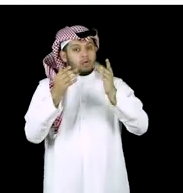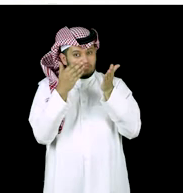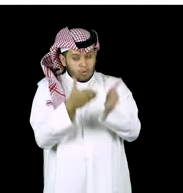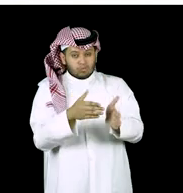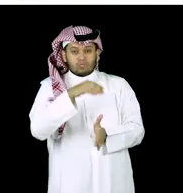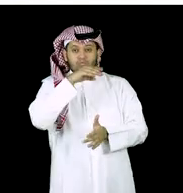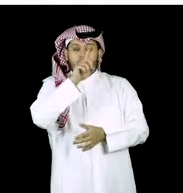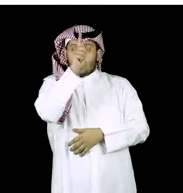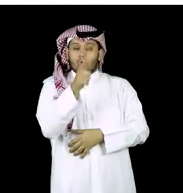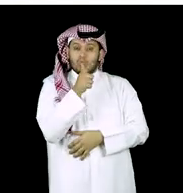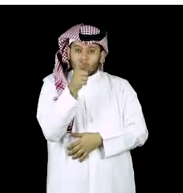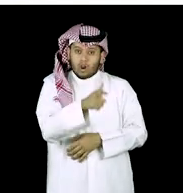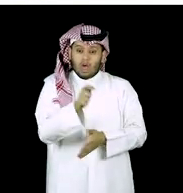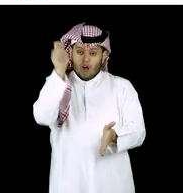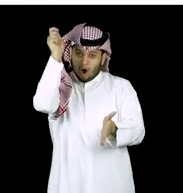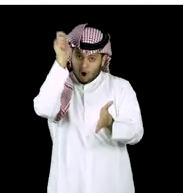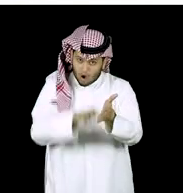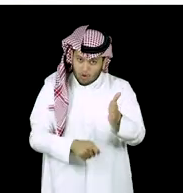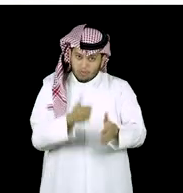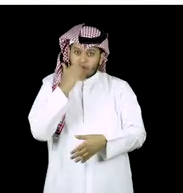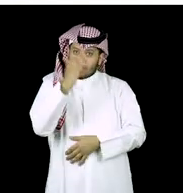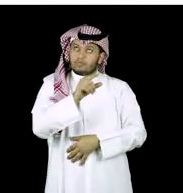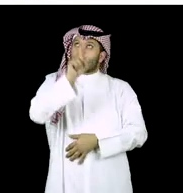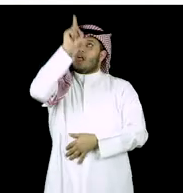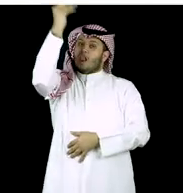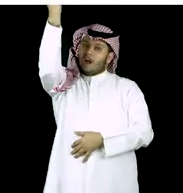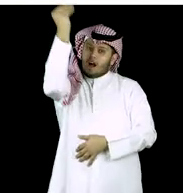تعالى: وأن يحكم بينهم بما أنزل الله.